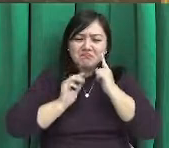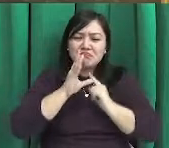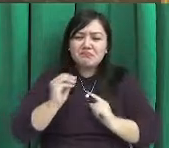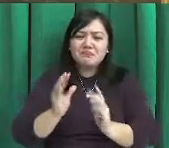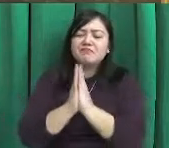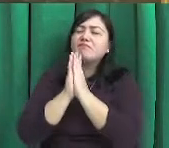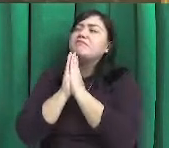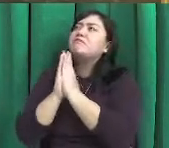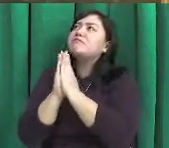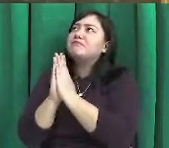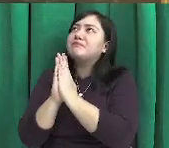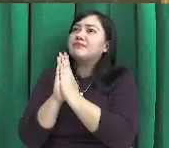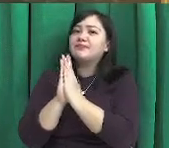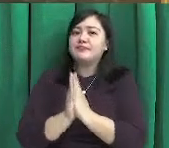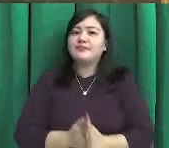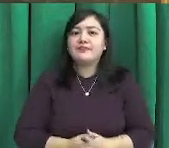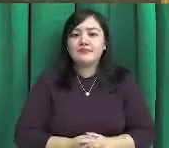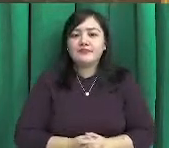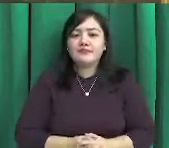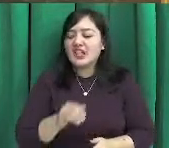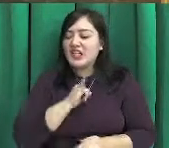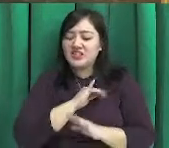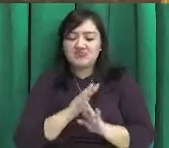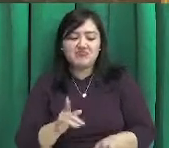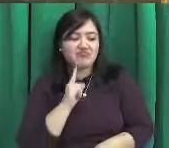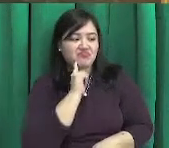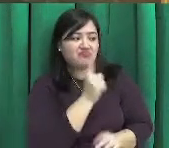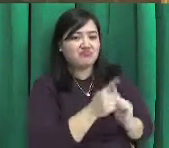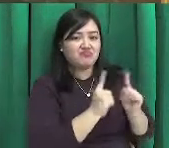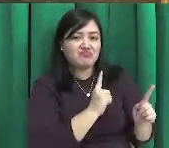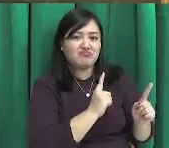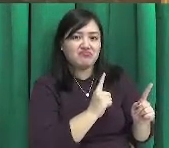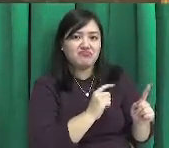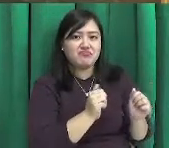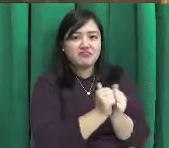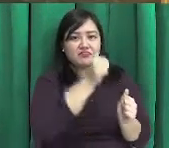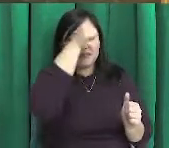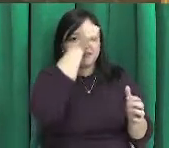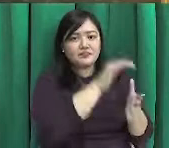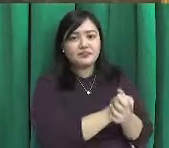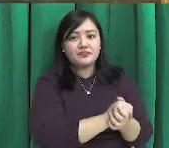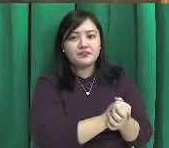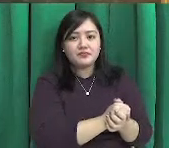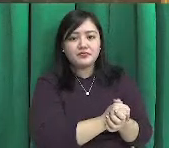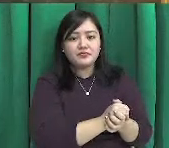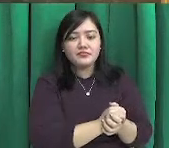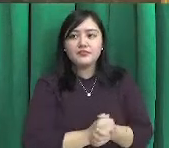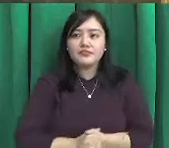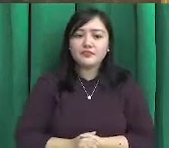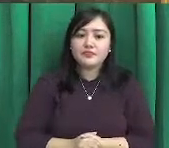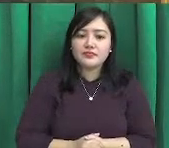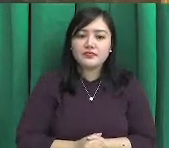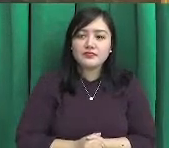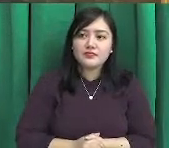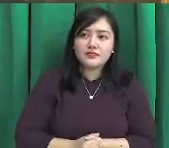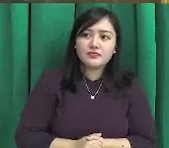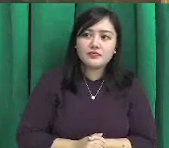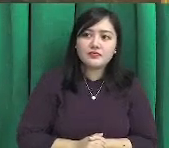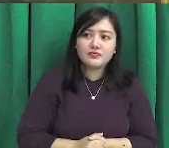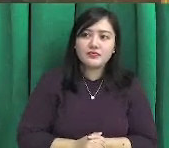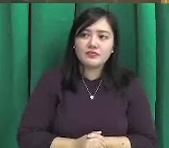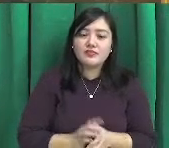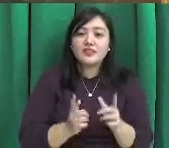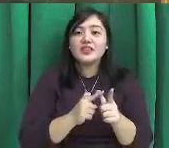po ang ginawa ko. Hindi na ako nagsalita, hinayaan ko na siya. And then, dumating ang kanyang lahat, na ang dami niyang